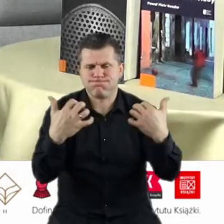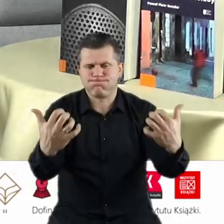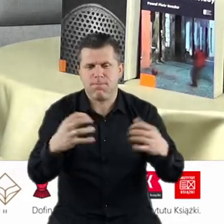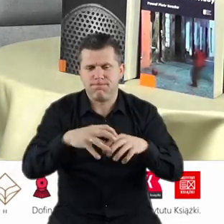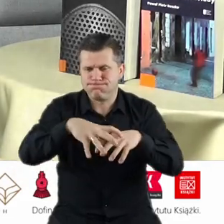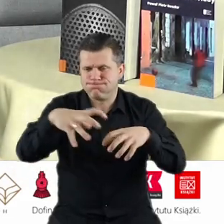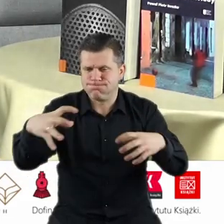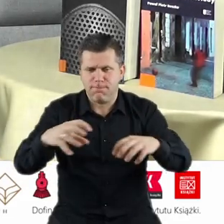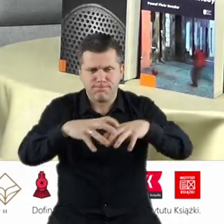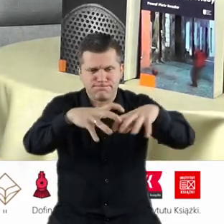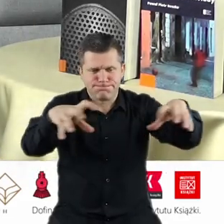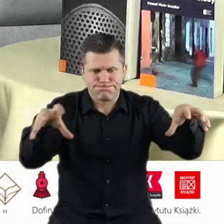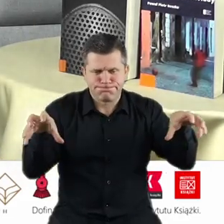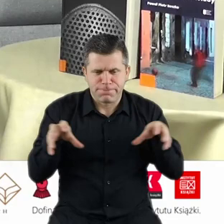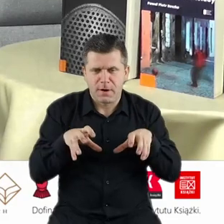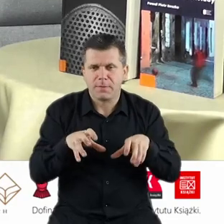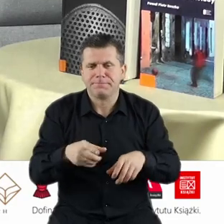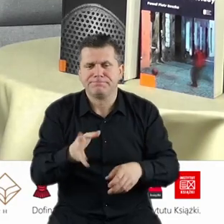takim